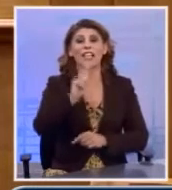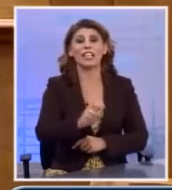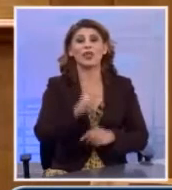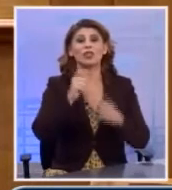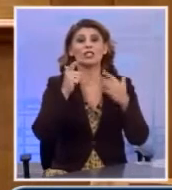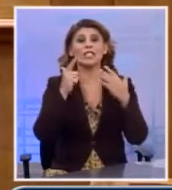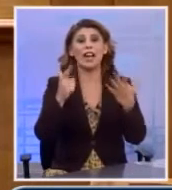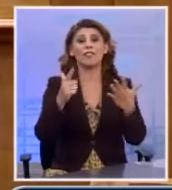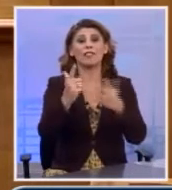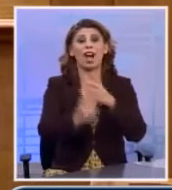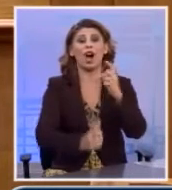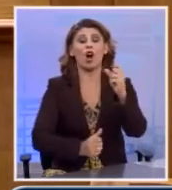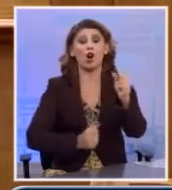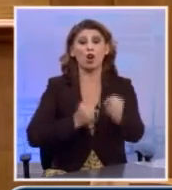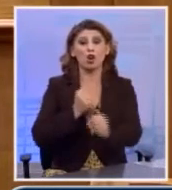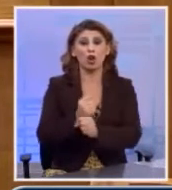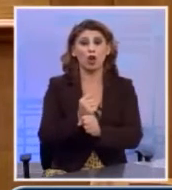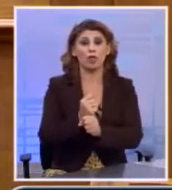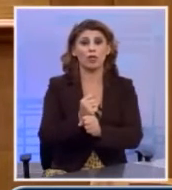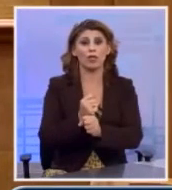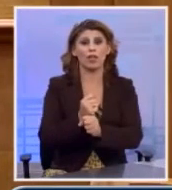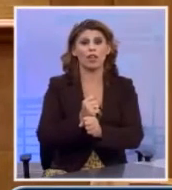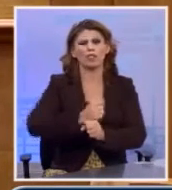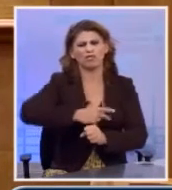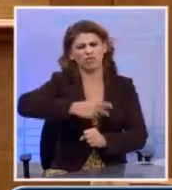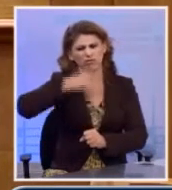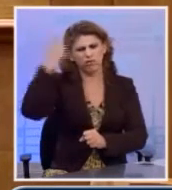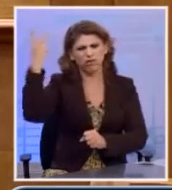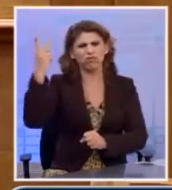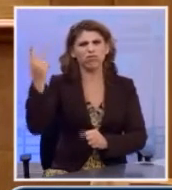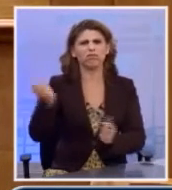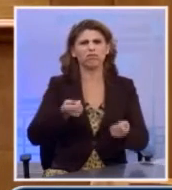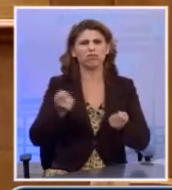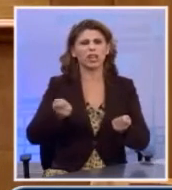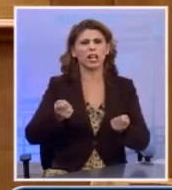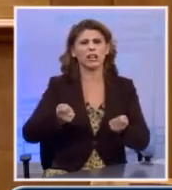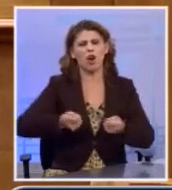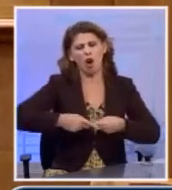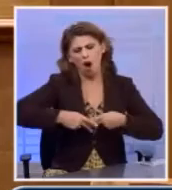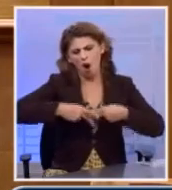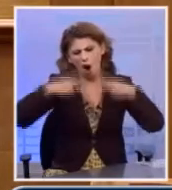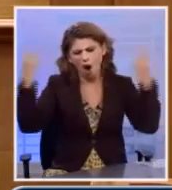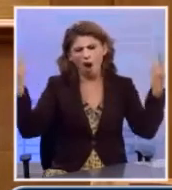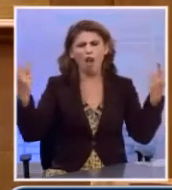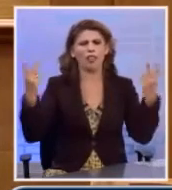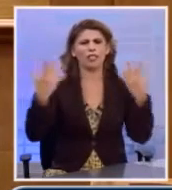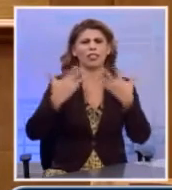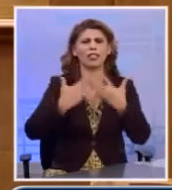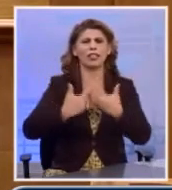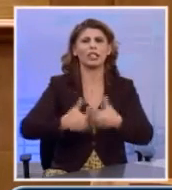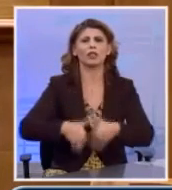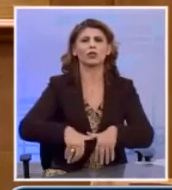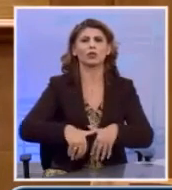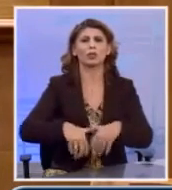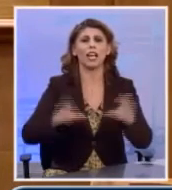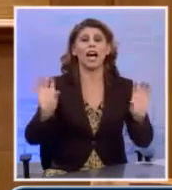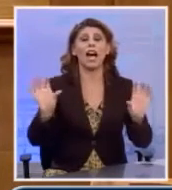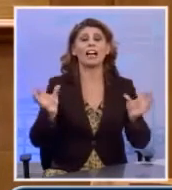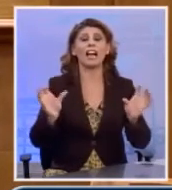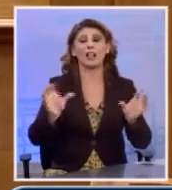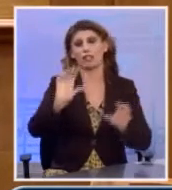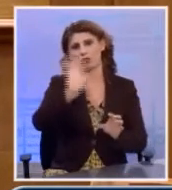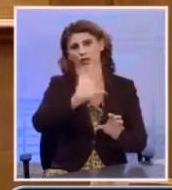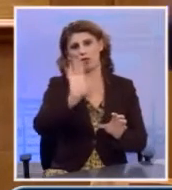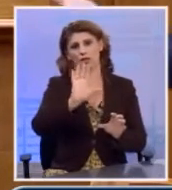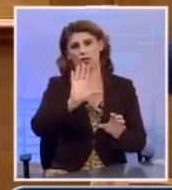27 ολόκληρα χρόνια ασυδοσίας και ασύδοτης λειτουργίας του ραδιοτηλεοπτικού